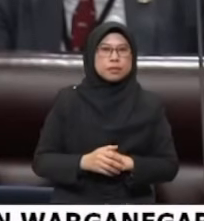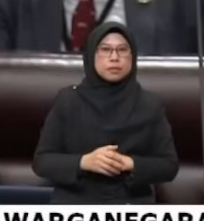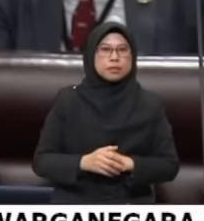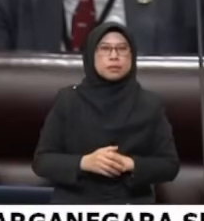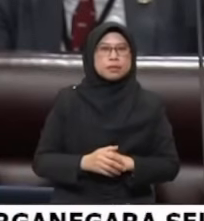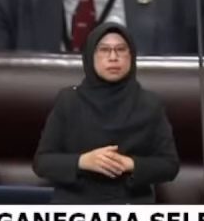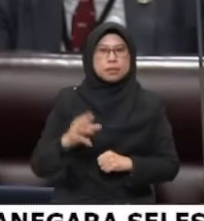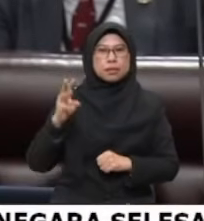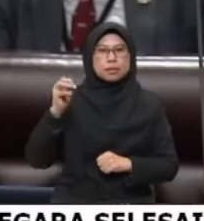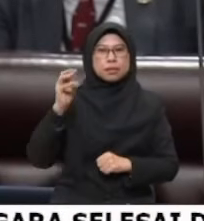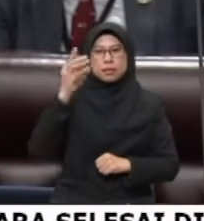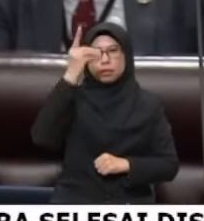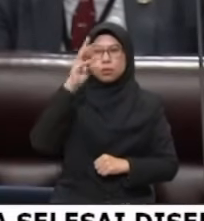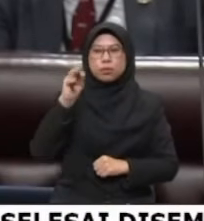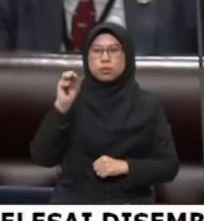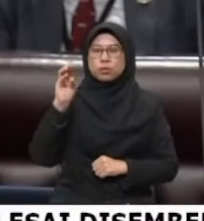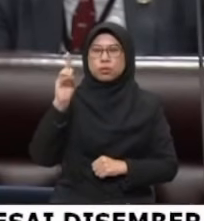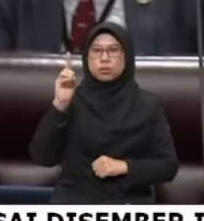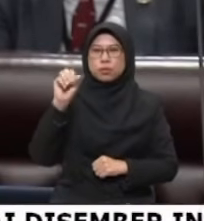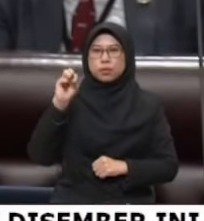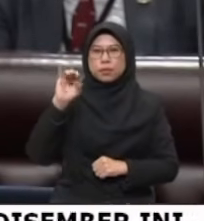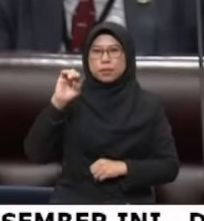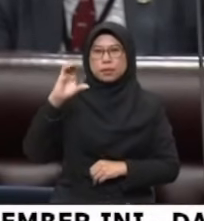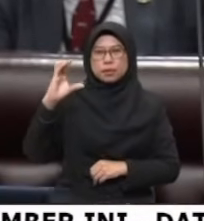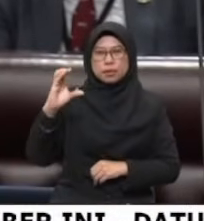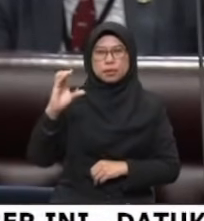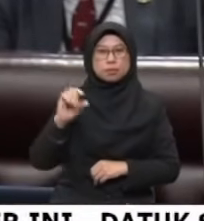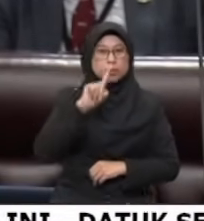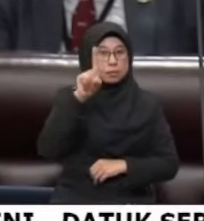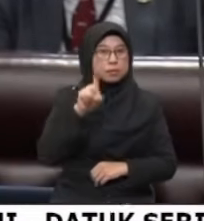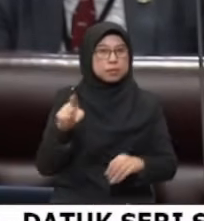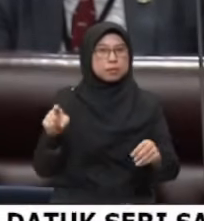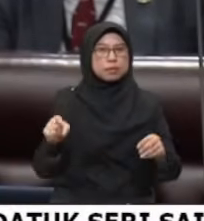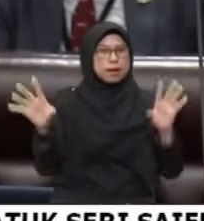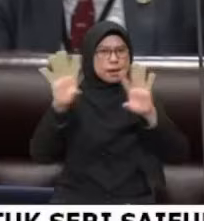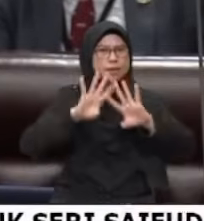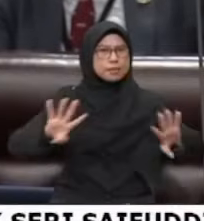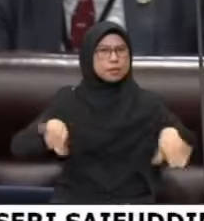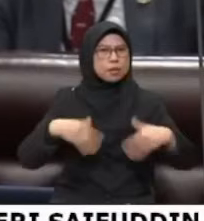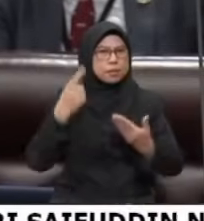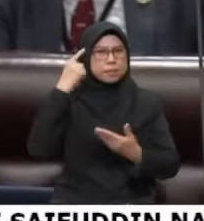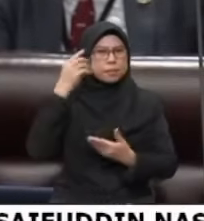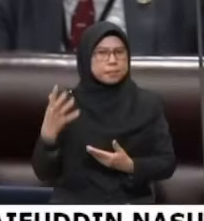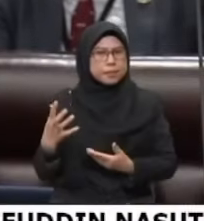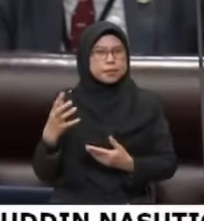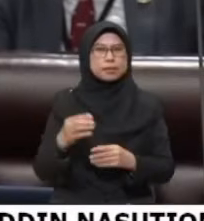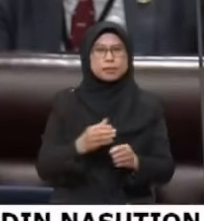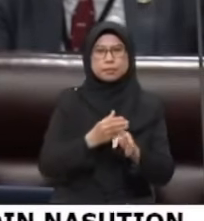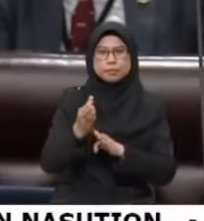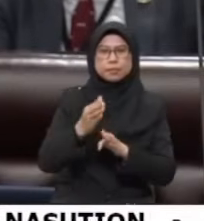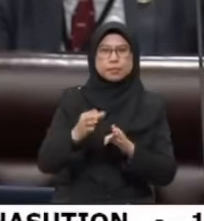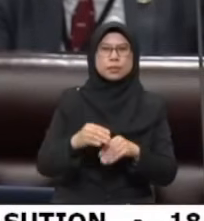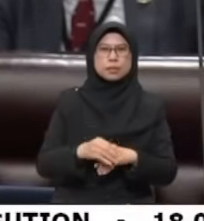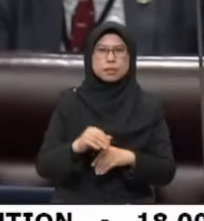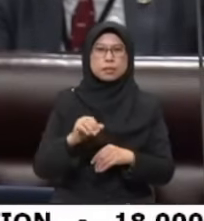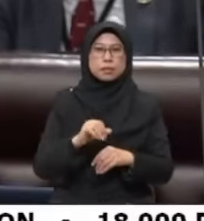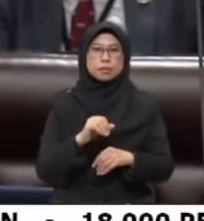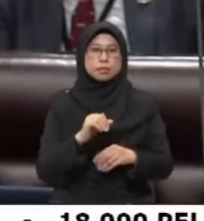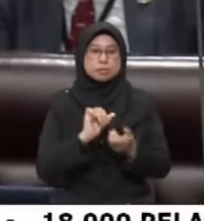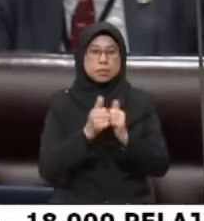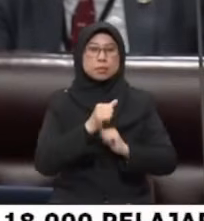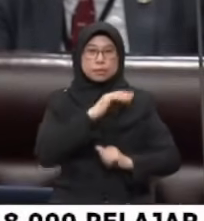Datuk Dominik Law pula bertanyakan tentang pendirian ASEAN dalam hal ehwal antarabangsa termasuk isu